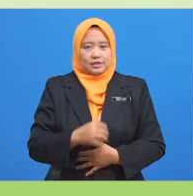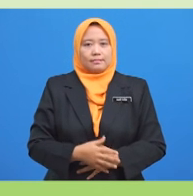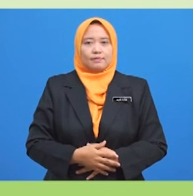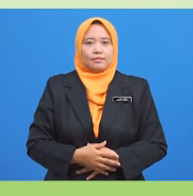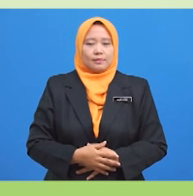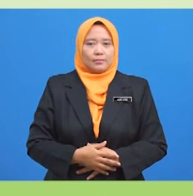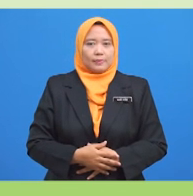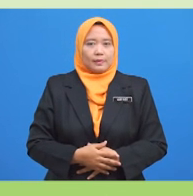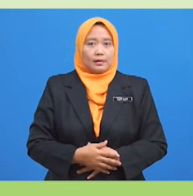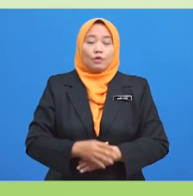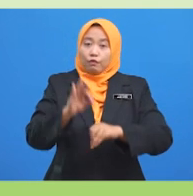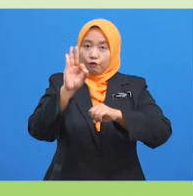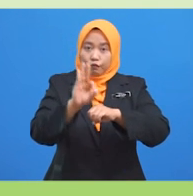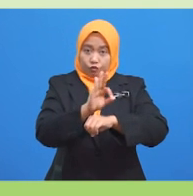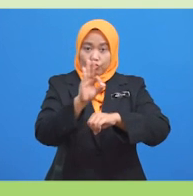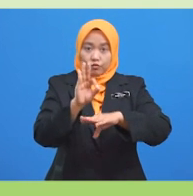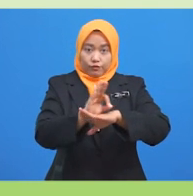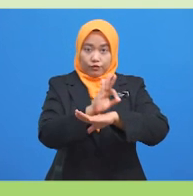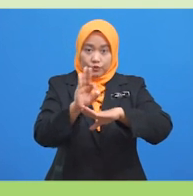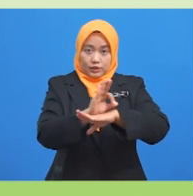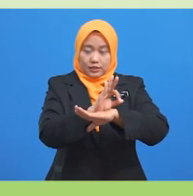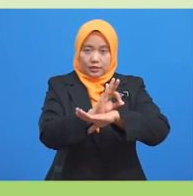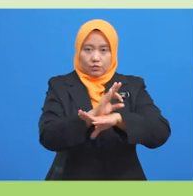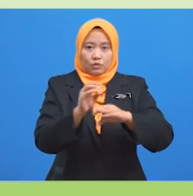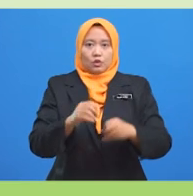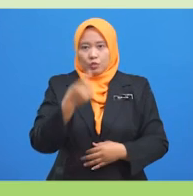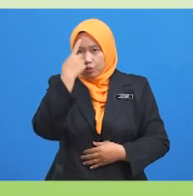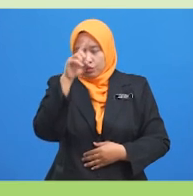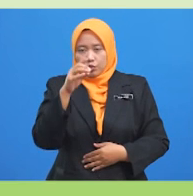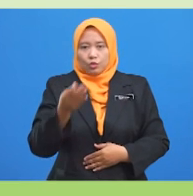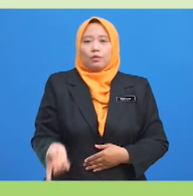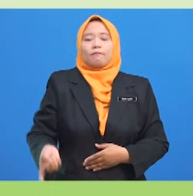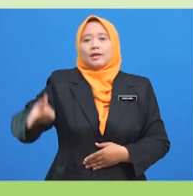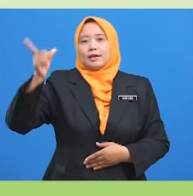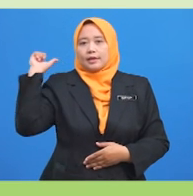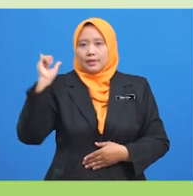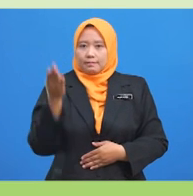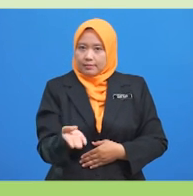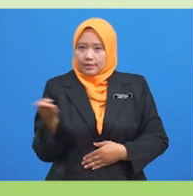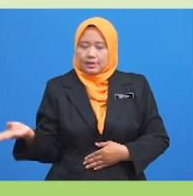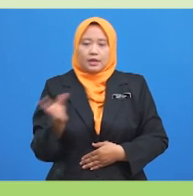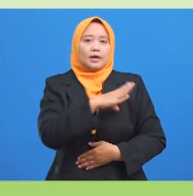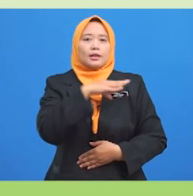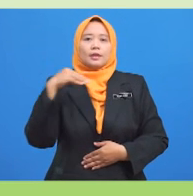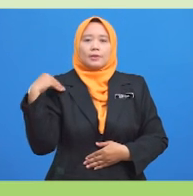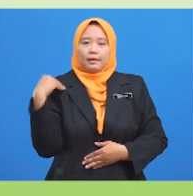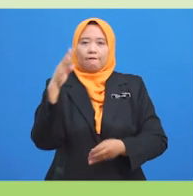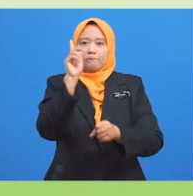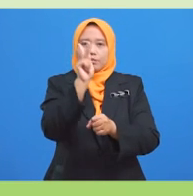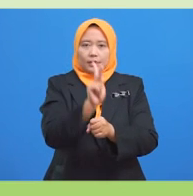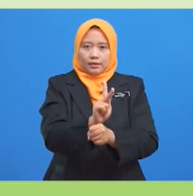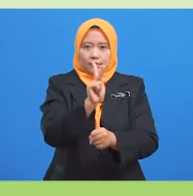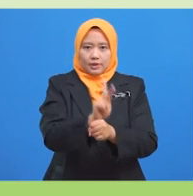peranan sebagai pembekal barang dan perkhidmatan. Ia juga adalah salah satu faktor pengguna